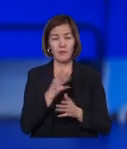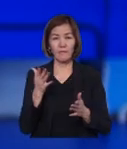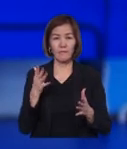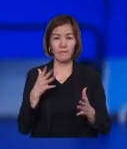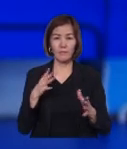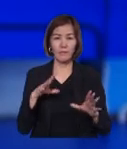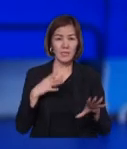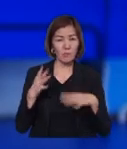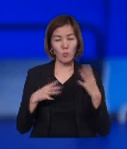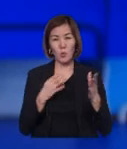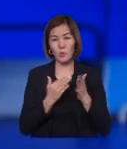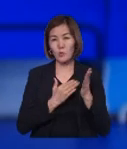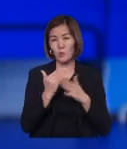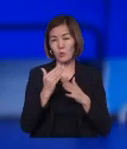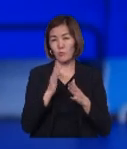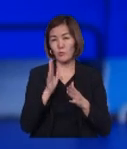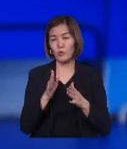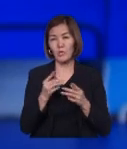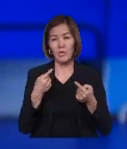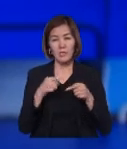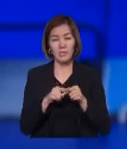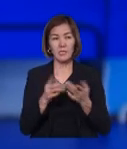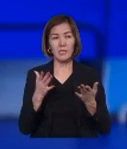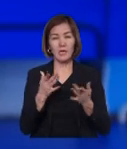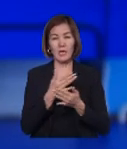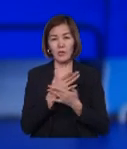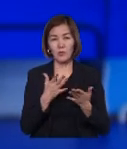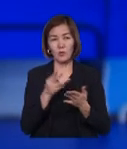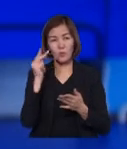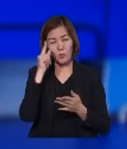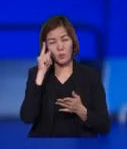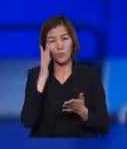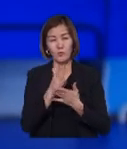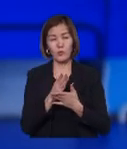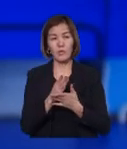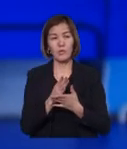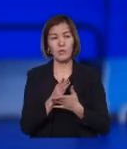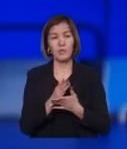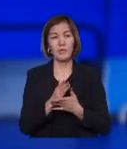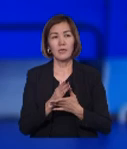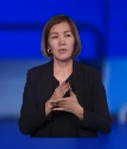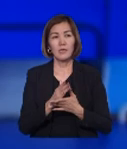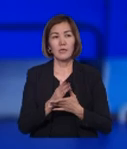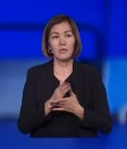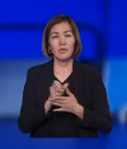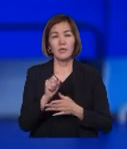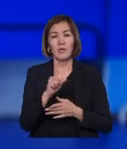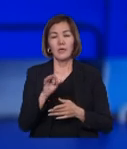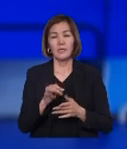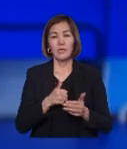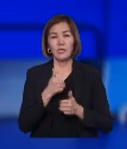жатырмыз. Сборда уже техника, тактика туралы жағы ойлаймыз. Ен содан кейін Азия чемпионатынан